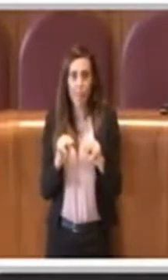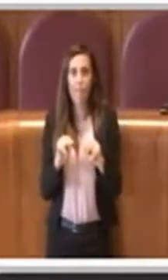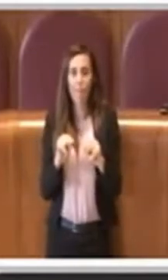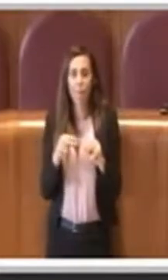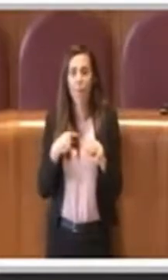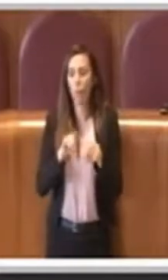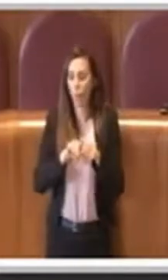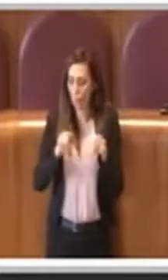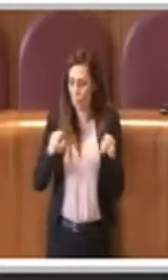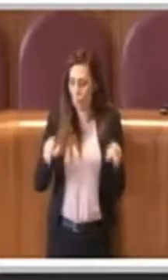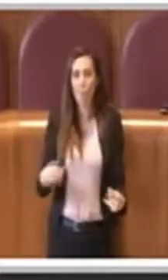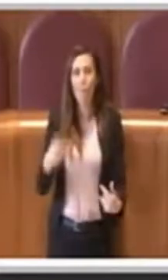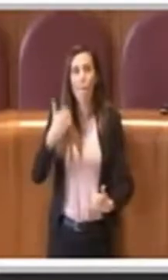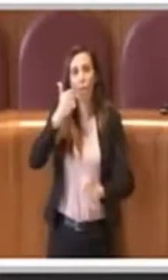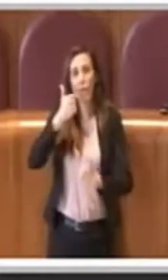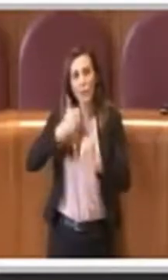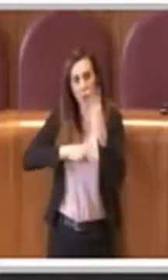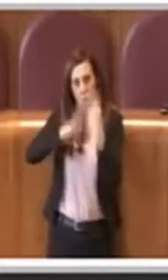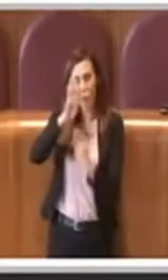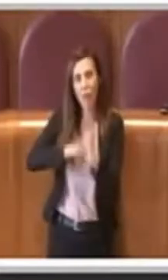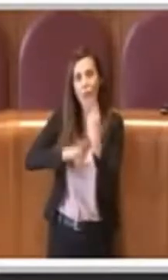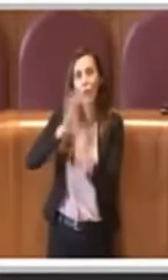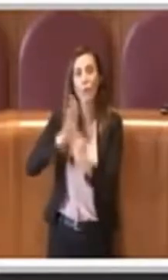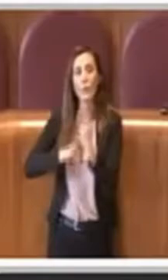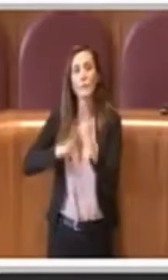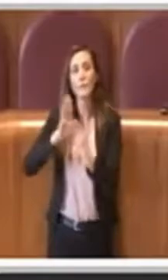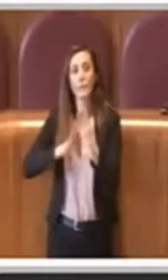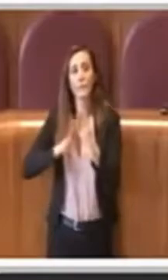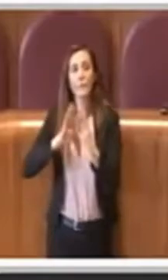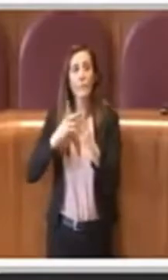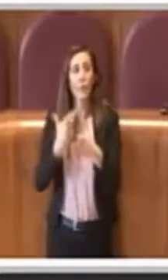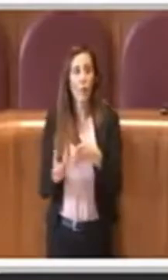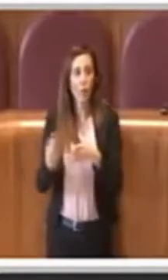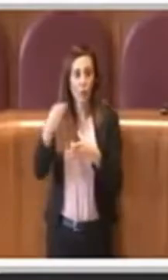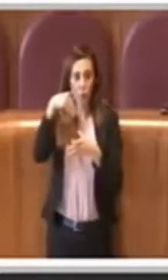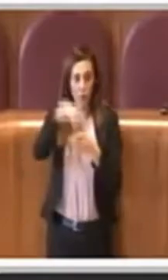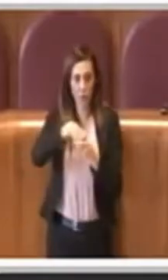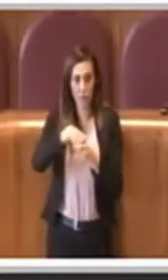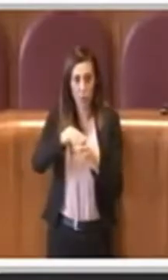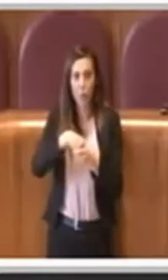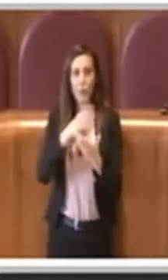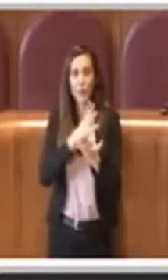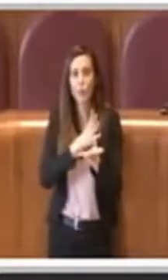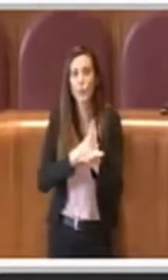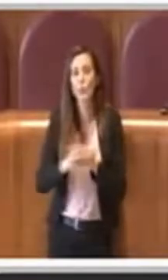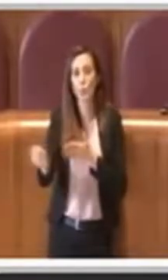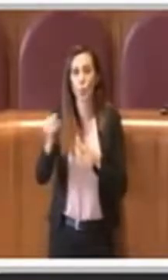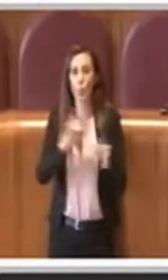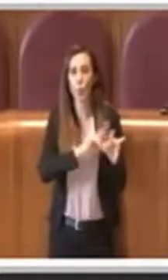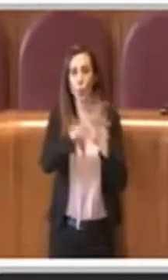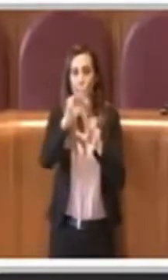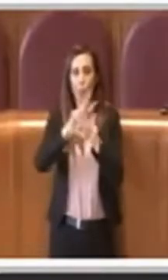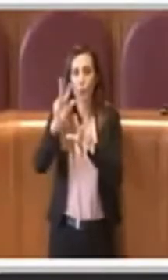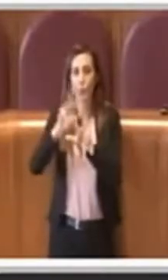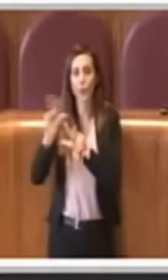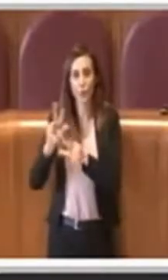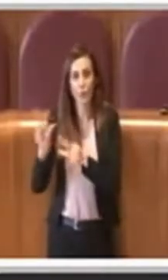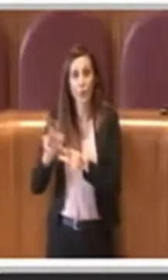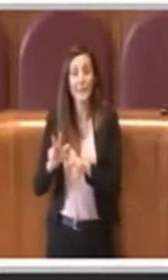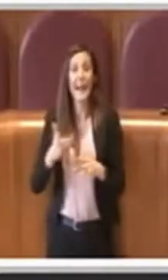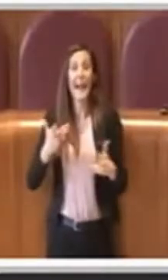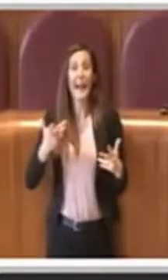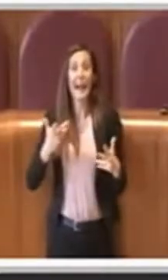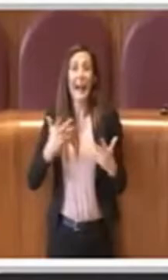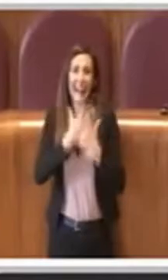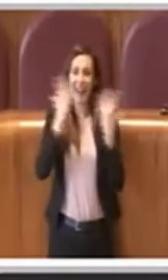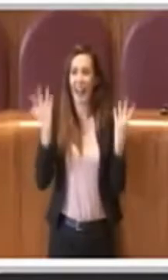dei tavoli di confronto con i municipi, che hanno parlato e sono stati coinvolti tutti i municipi, tutti. Poi, per carità, ognuno è